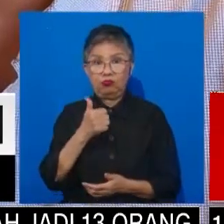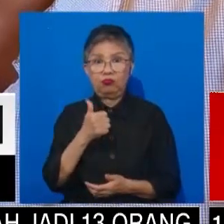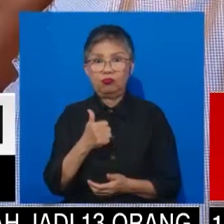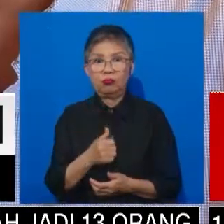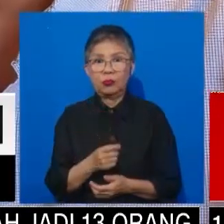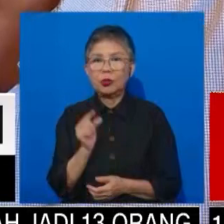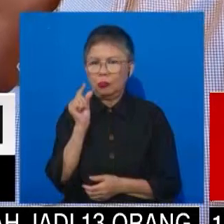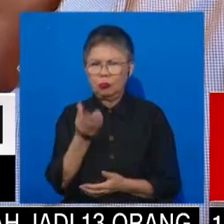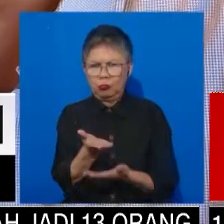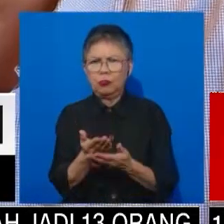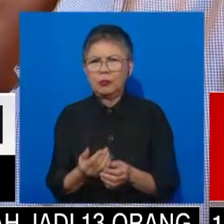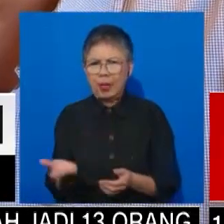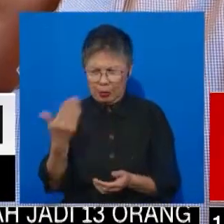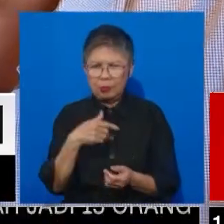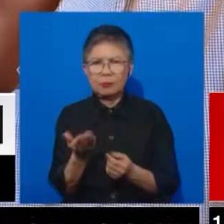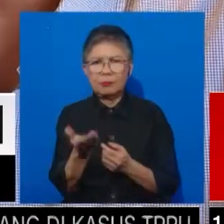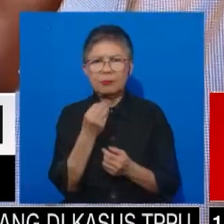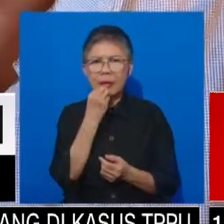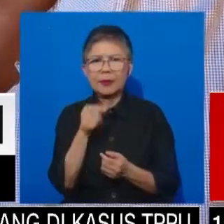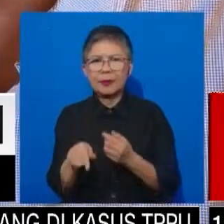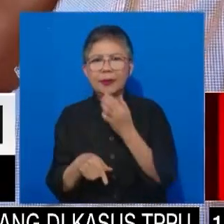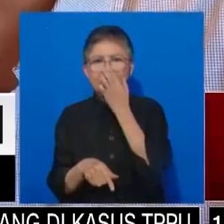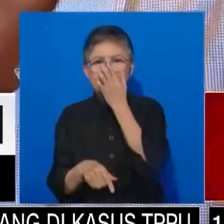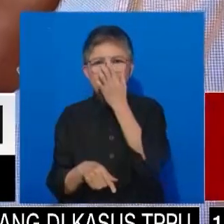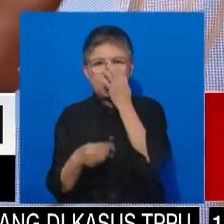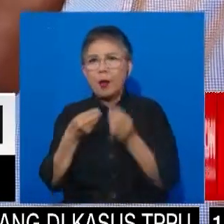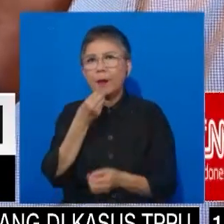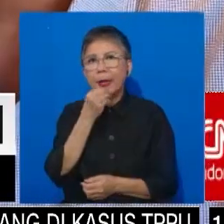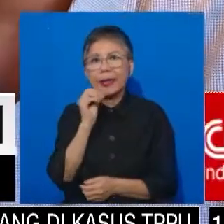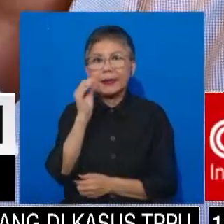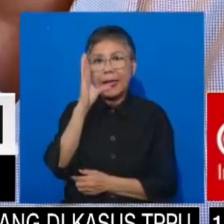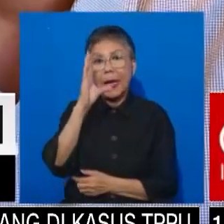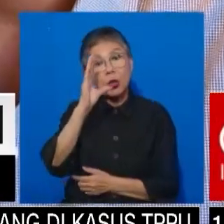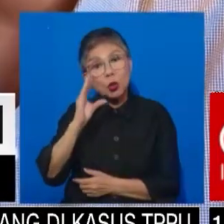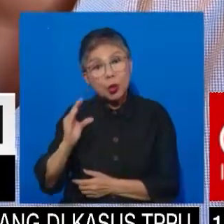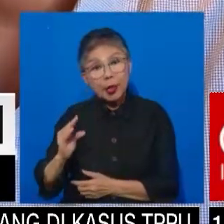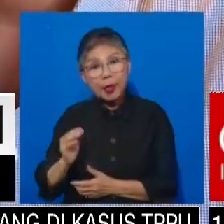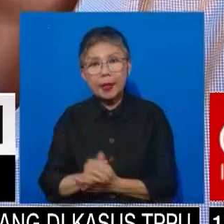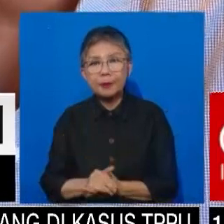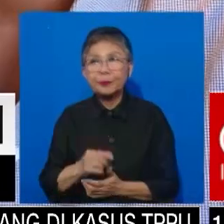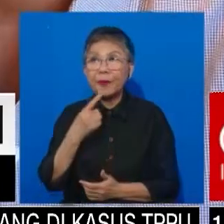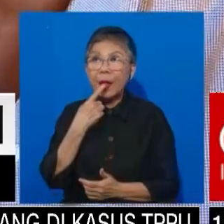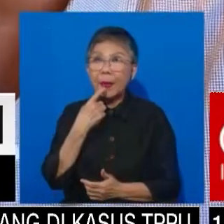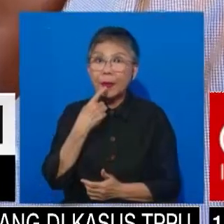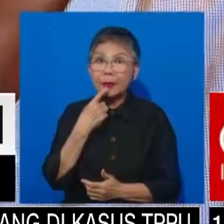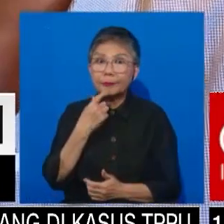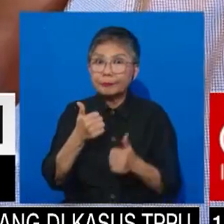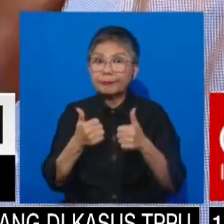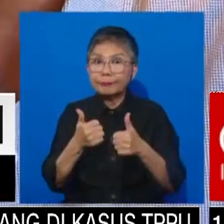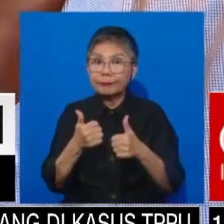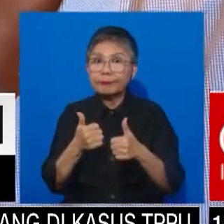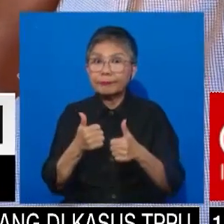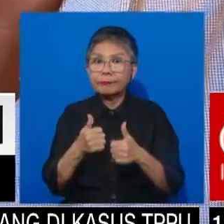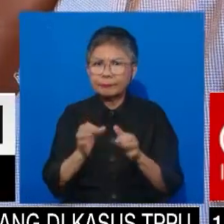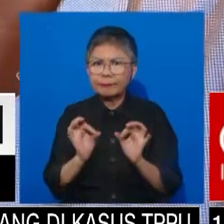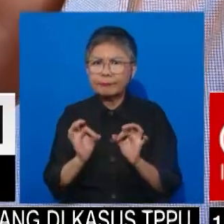Rekomen lagi untuk buat makan siang, makan sore. Rasanya juga penuh ya